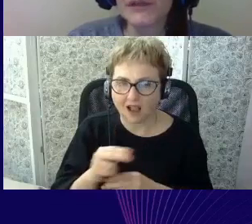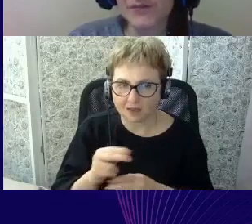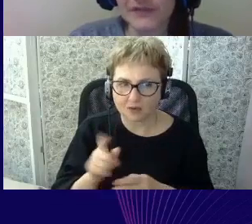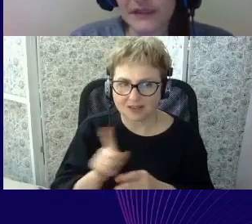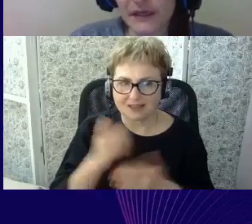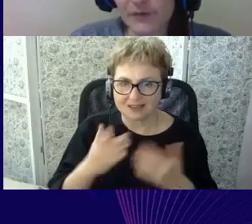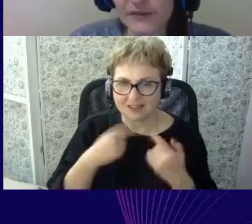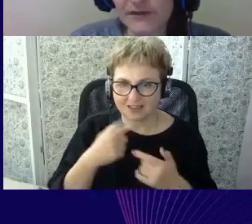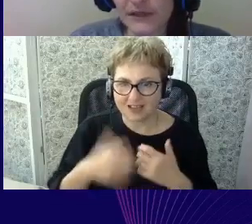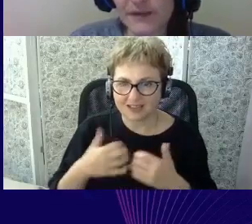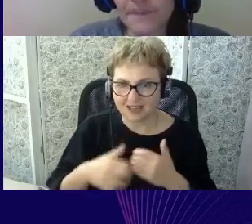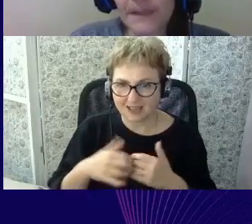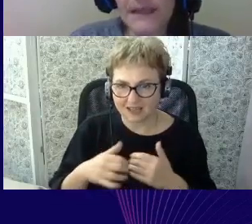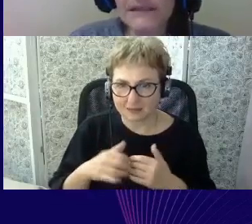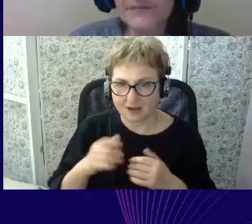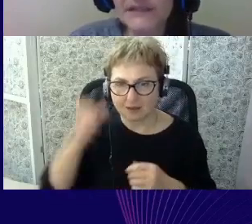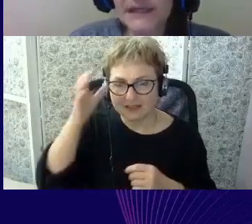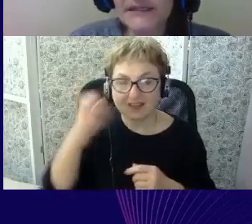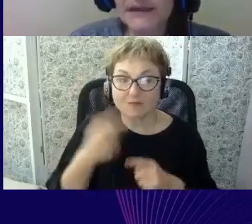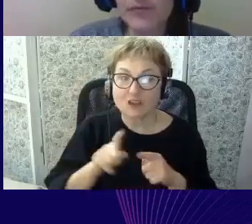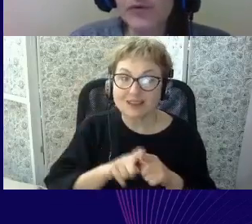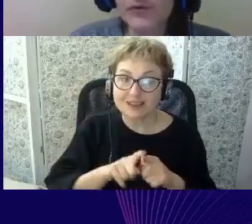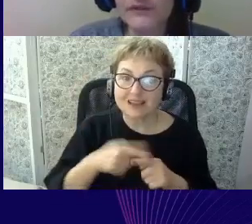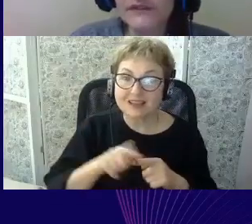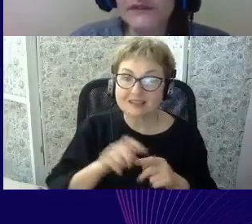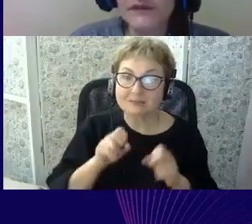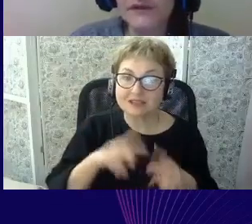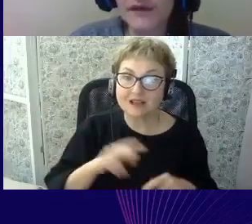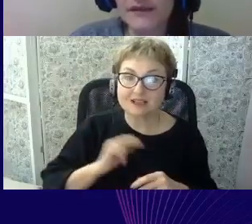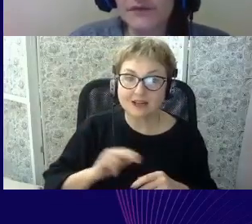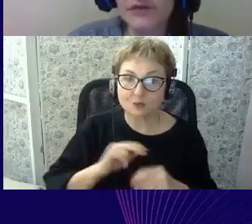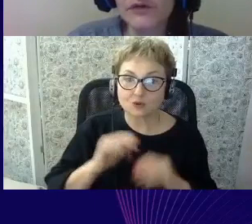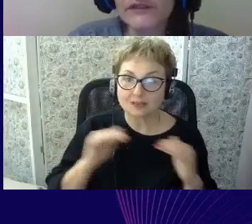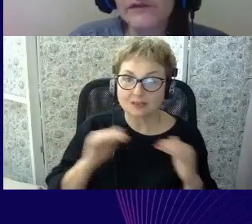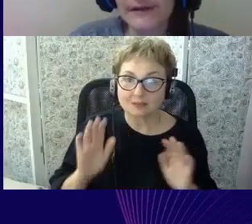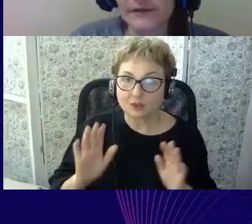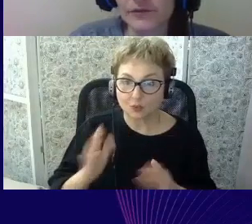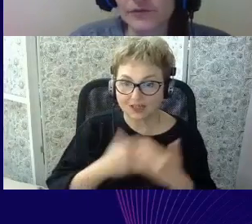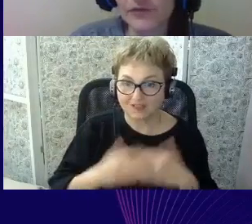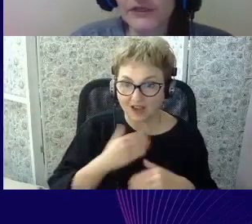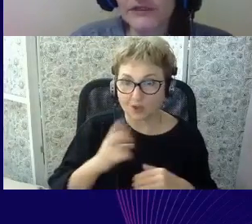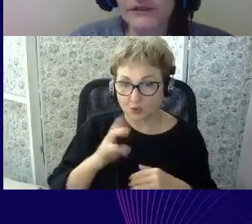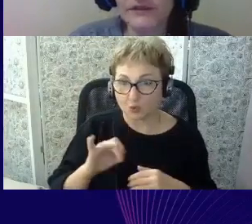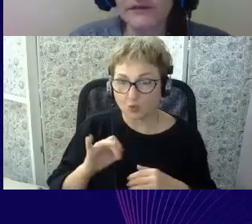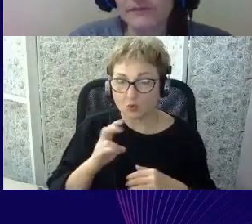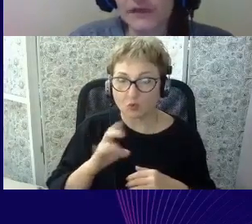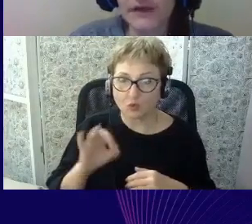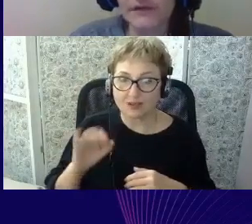о среднем профессиональном образовании. Эти специалисты работают с ребятами не только с инвалидностью, но и